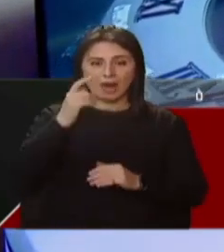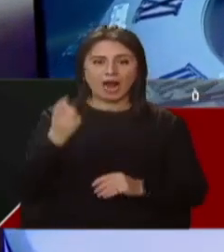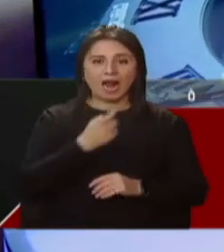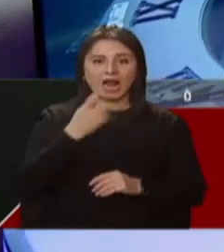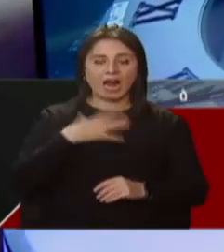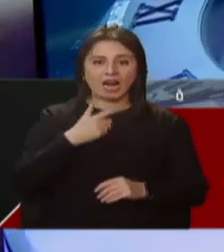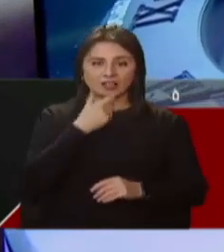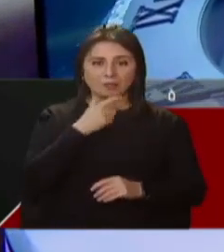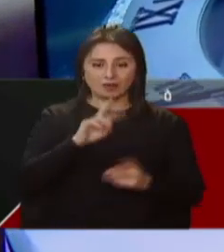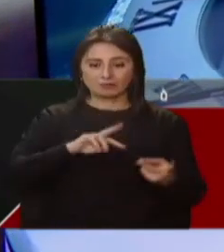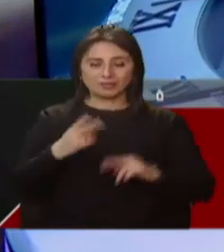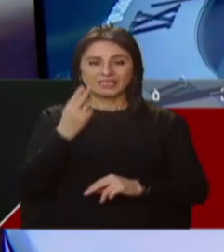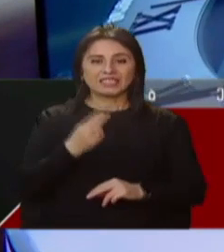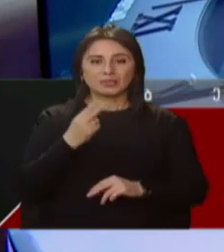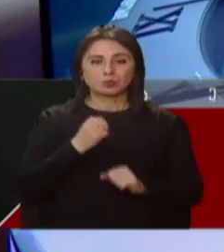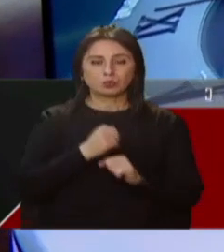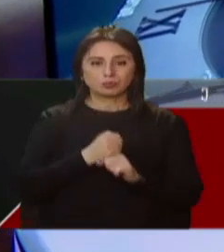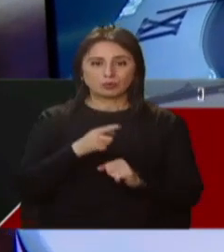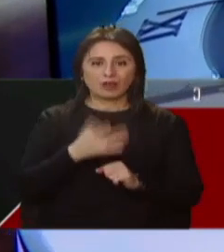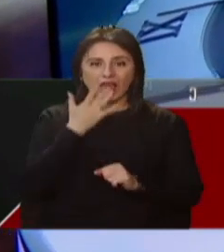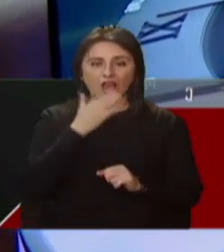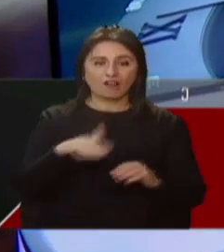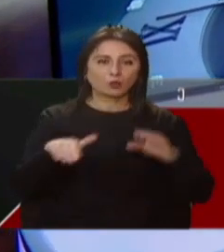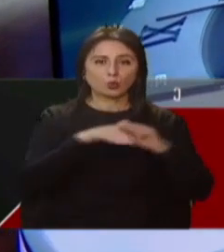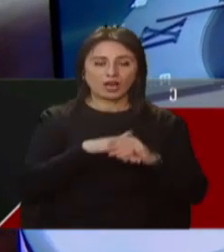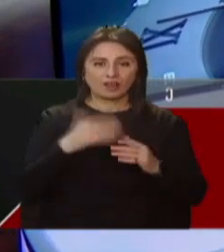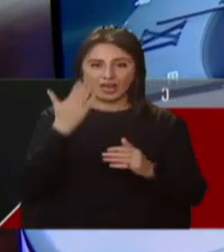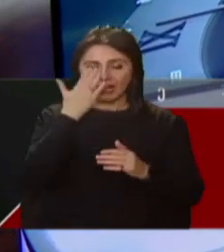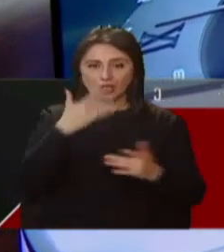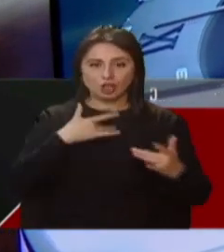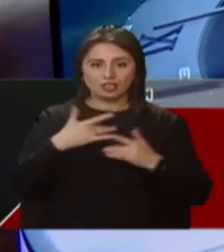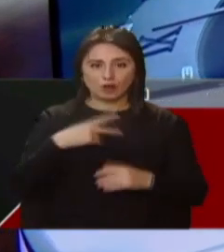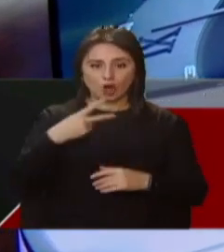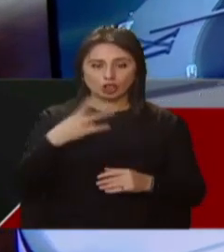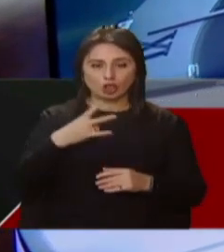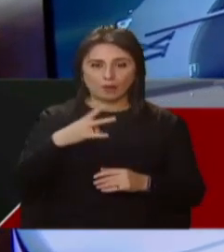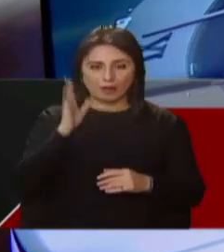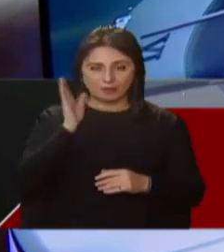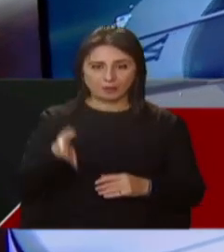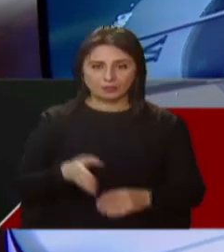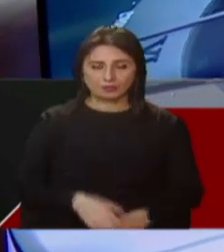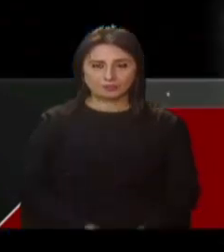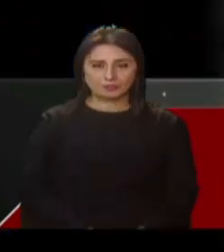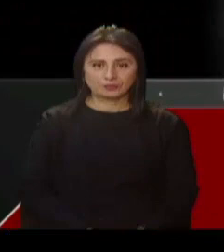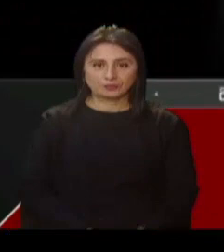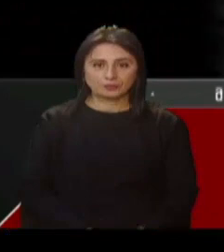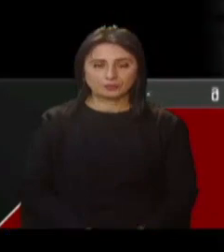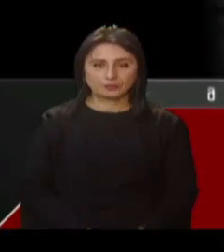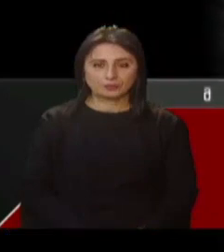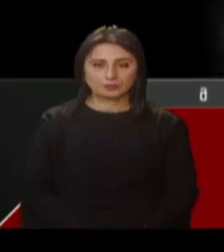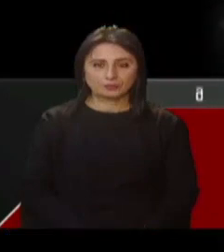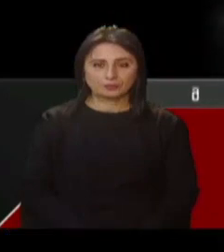ხარისხით ქართველი მაყურებელი იხილავს. რეტროსპექტივა ეროვნული არქივის კინოთეატრში 20 ნოემბრამდე გაგრძელდება.